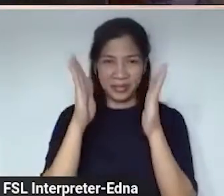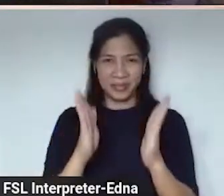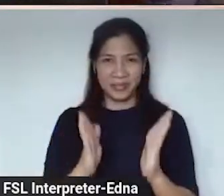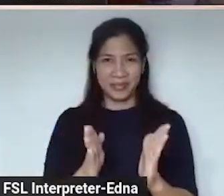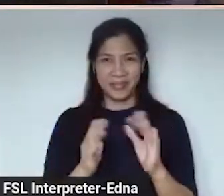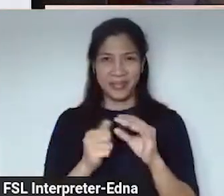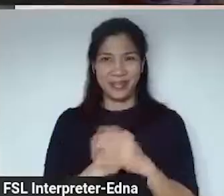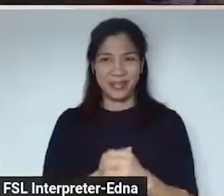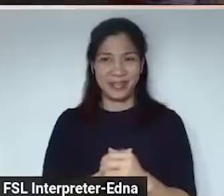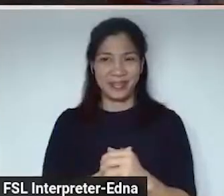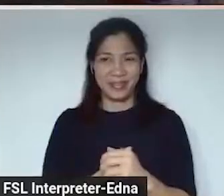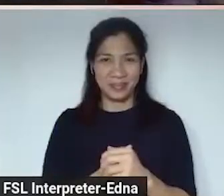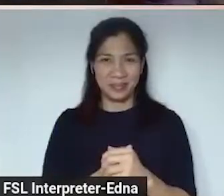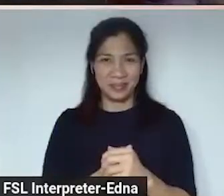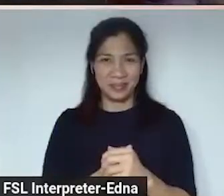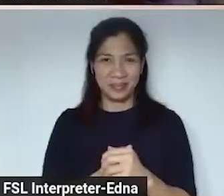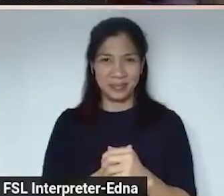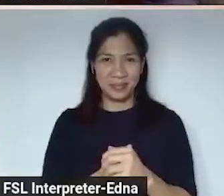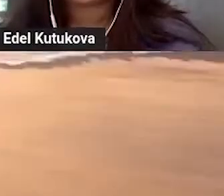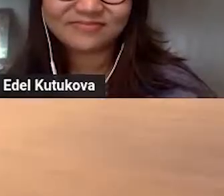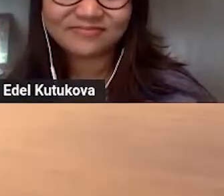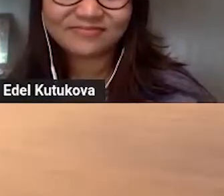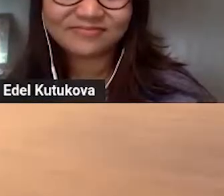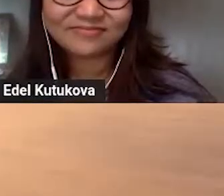Thank you, Ma'am Peggy, sa mga